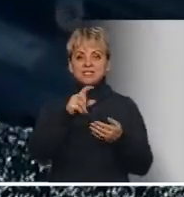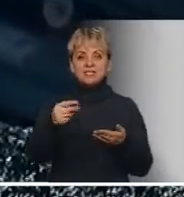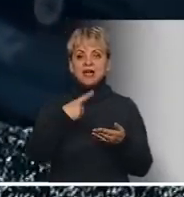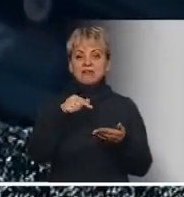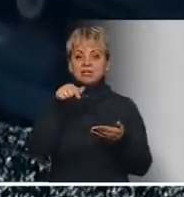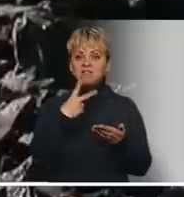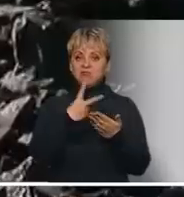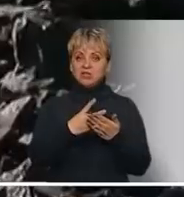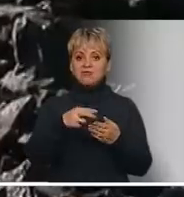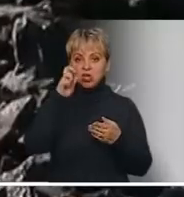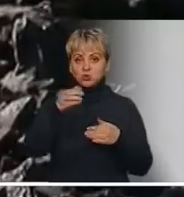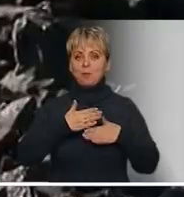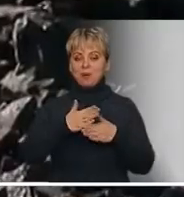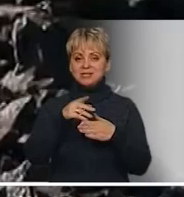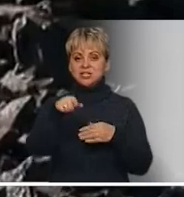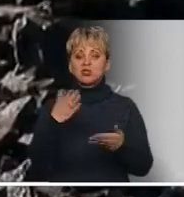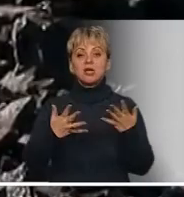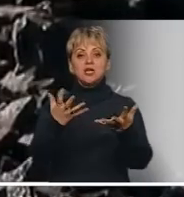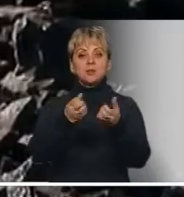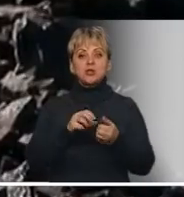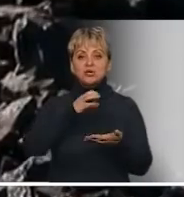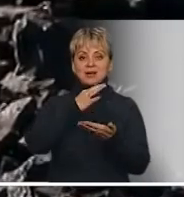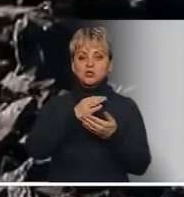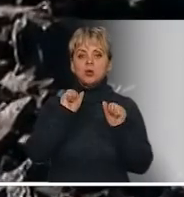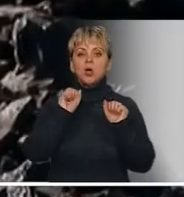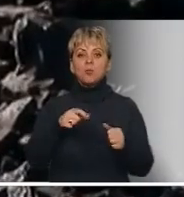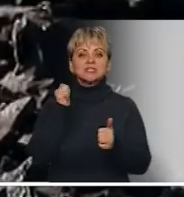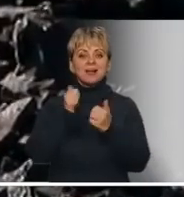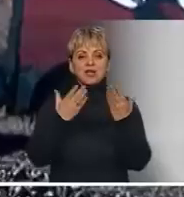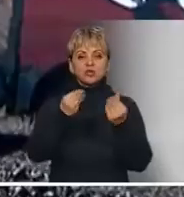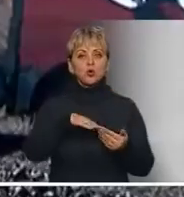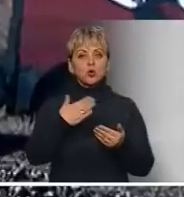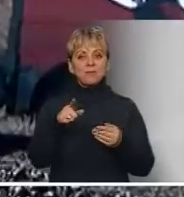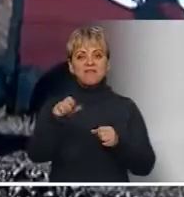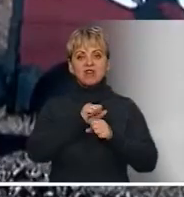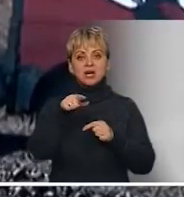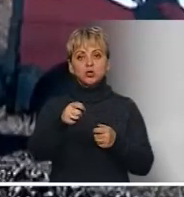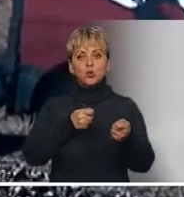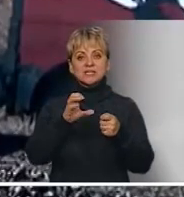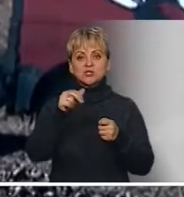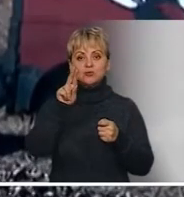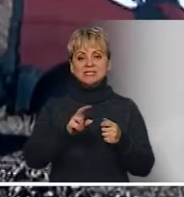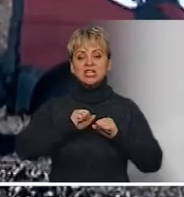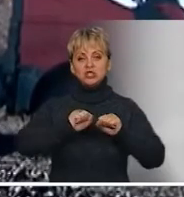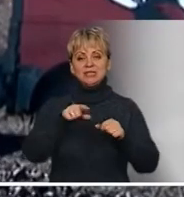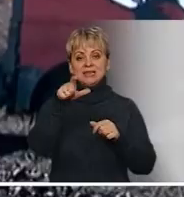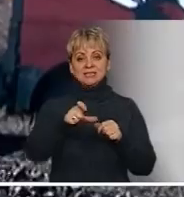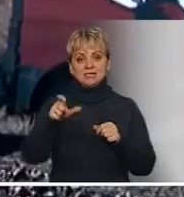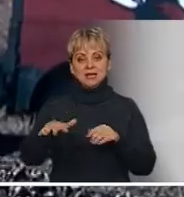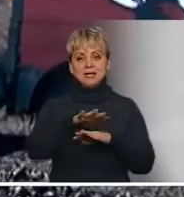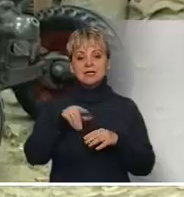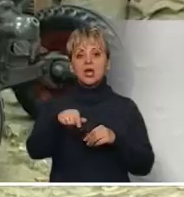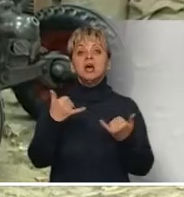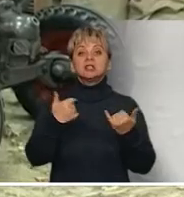любой из упомянутых видов государственной поддержки или получить консультацию можно ежедневно, кроме выходных, в Управлении социальной защиты